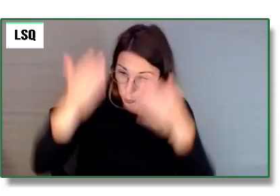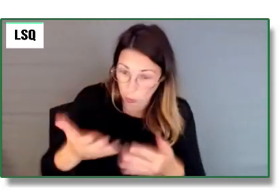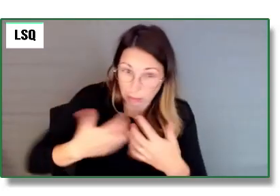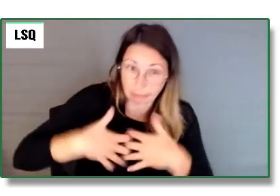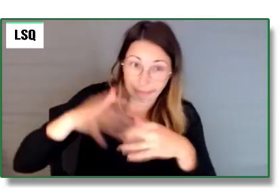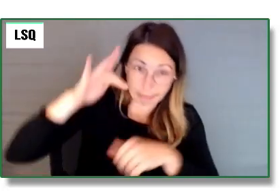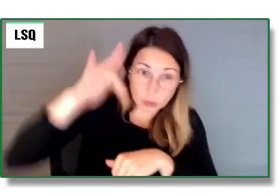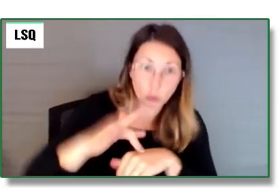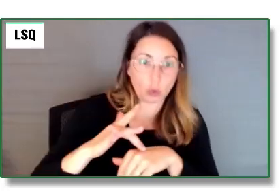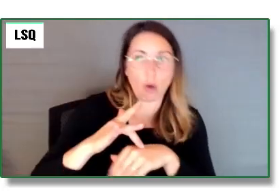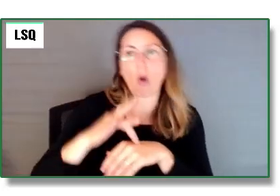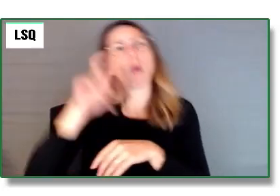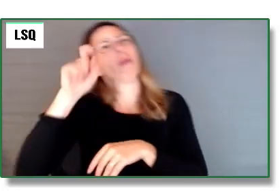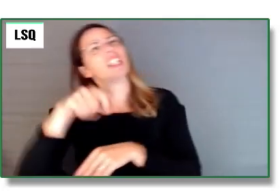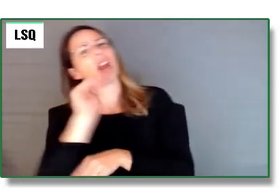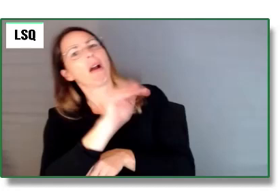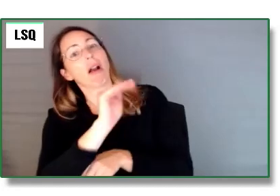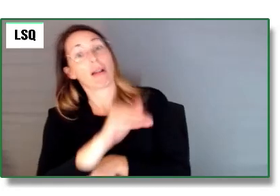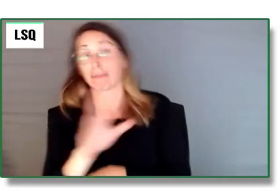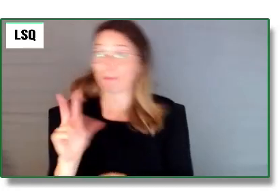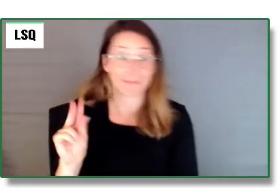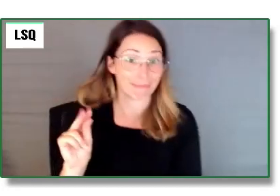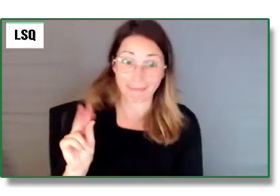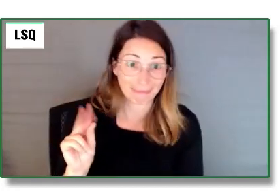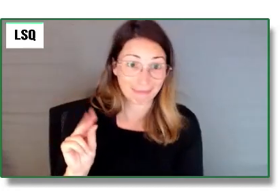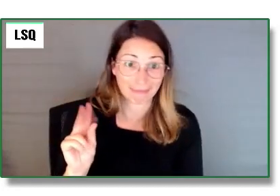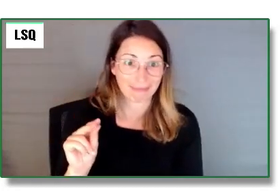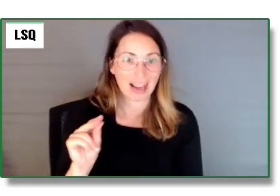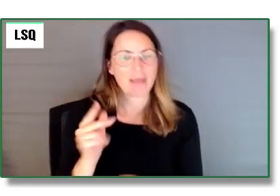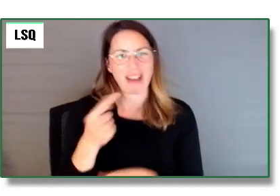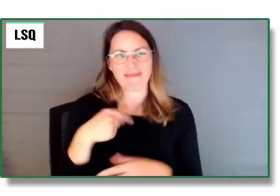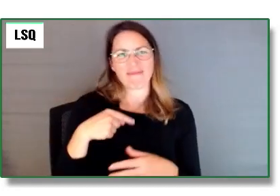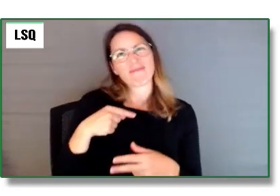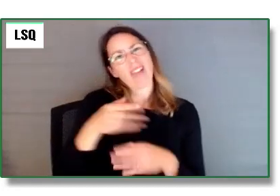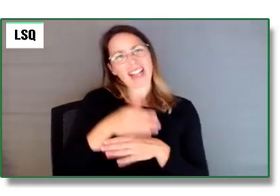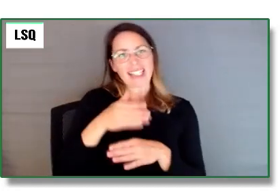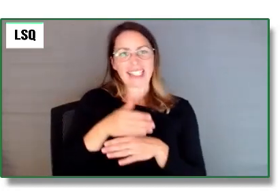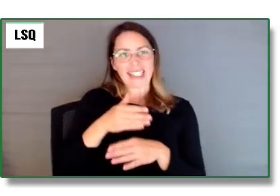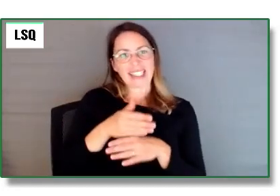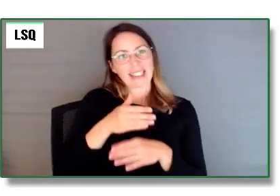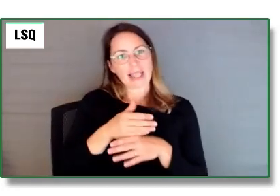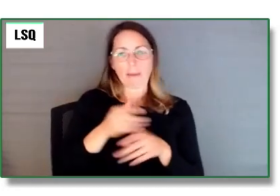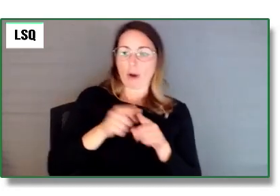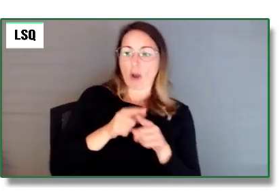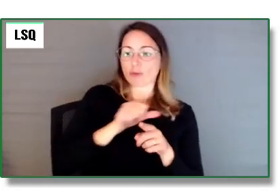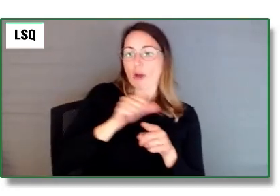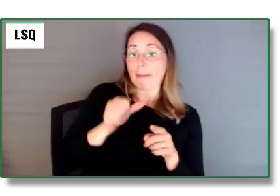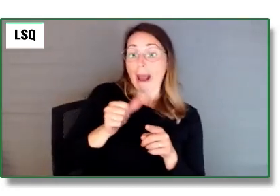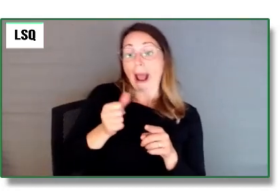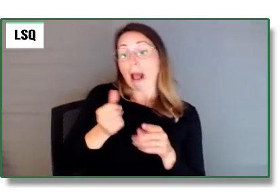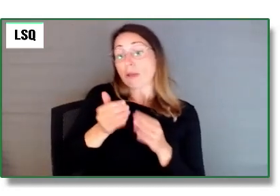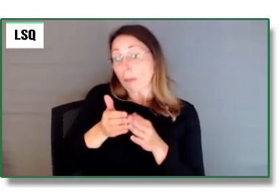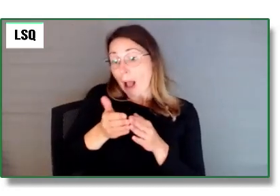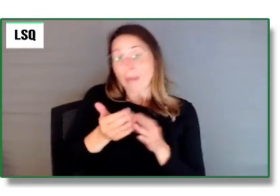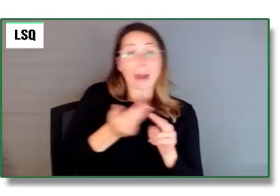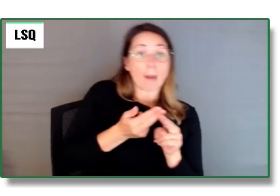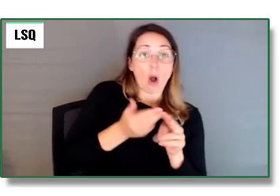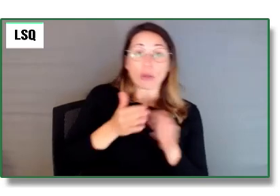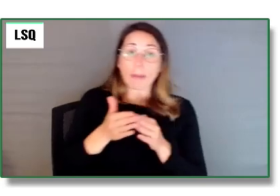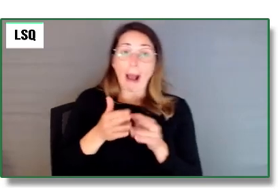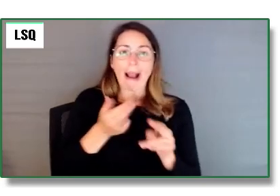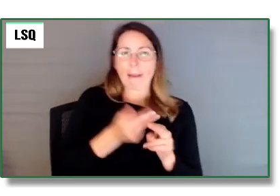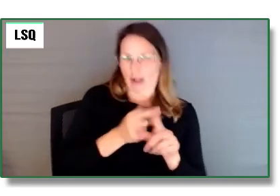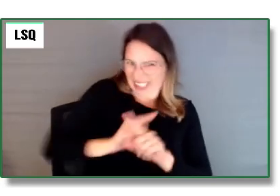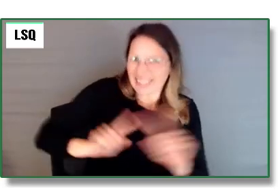approche est en contradiction avec l'approche de l'accessibilité par la réponse où les solutions sont offertes sur demande. L'accessibilité par la